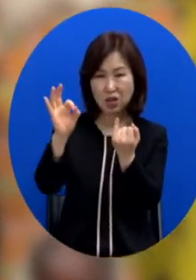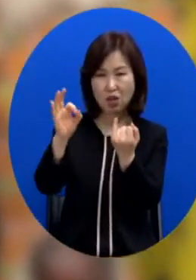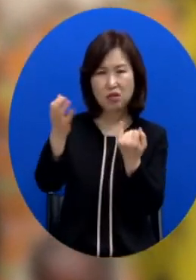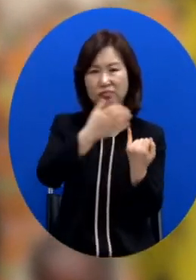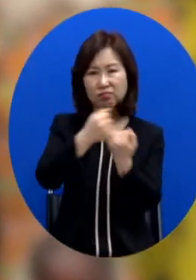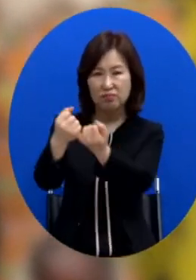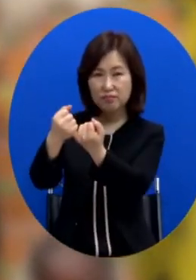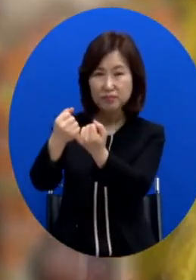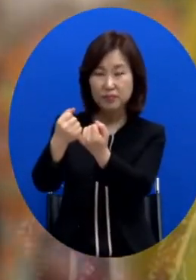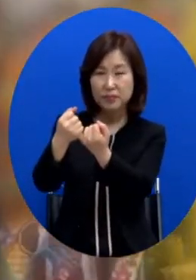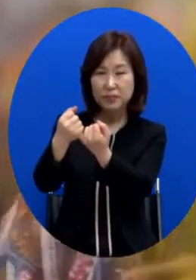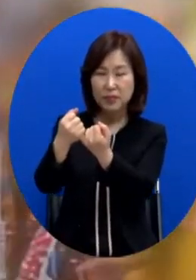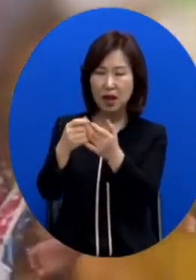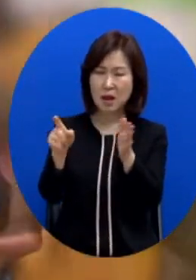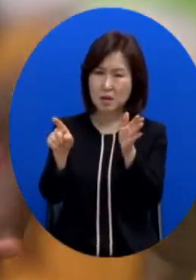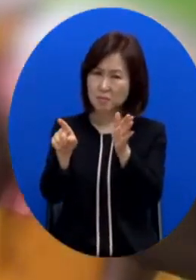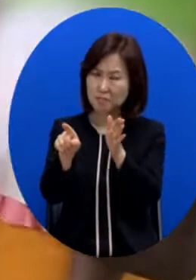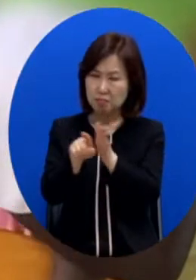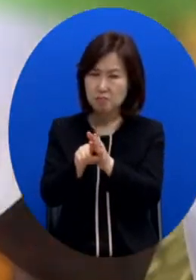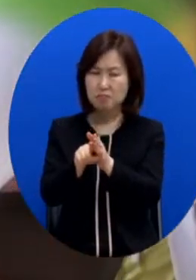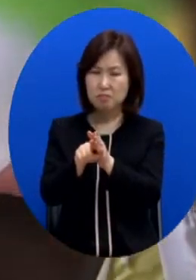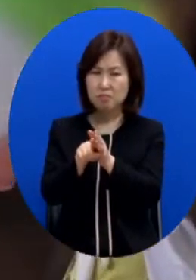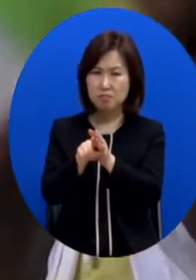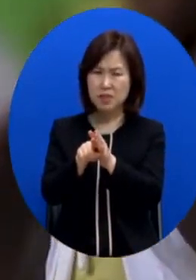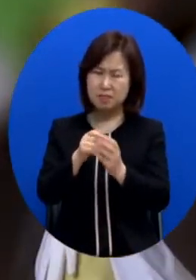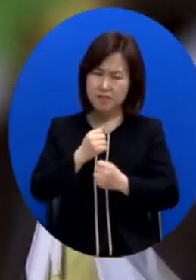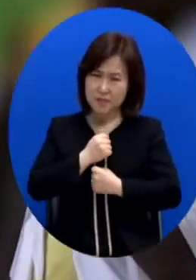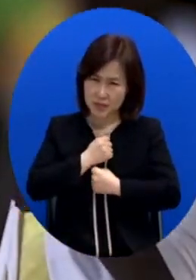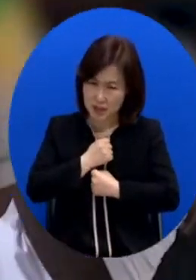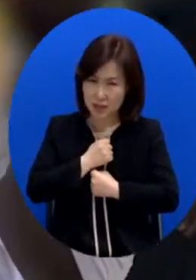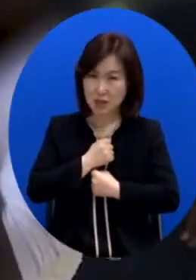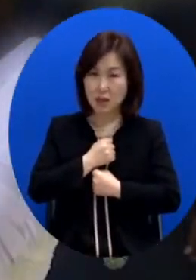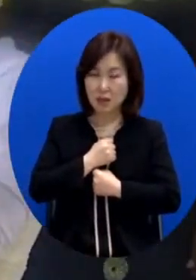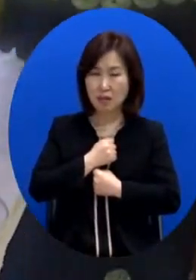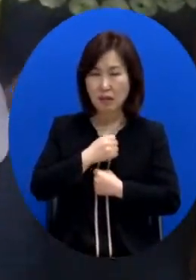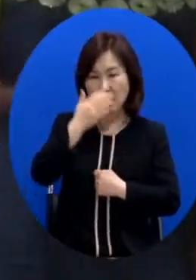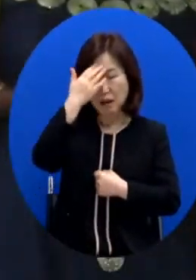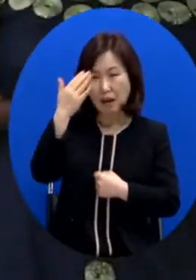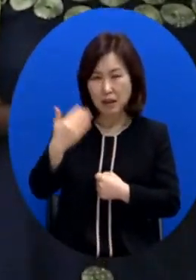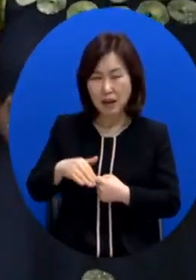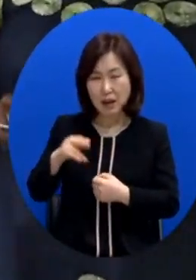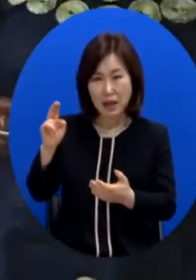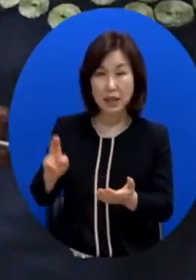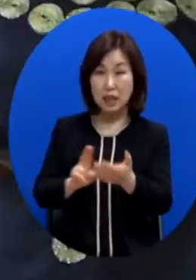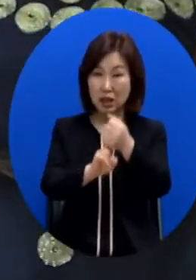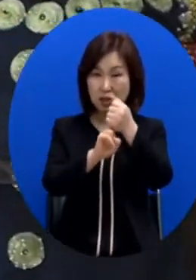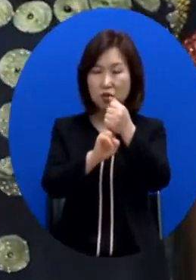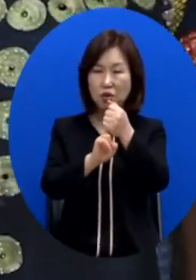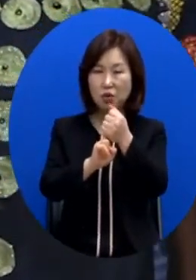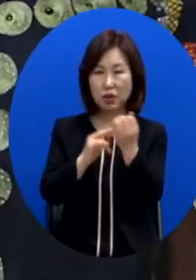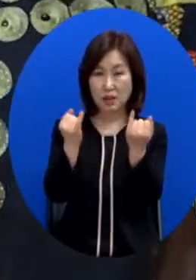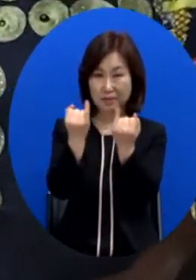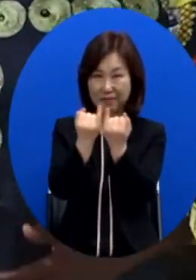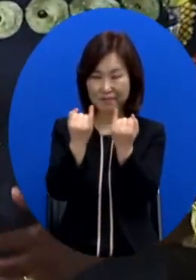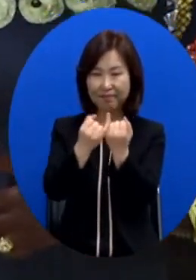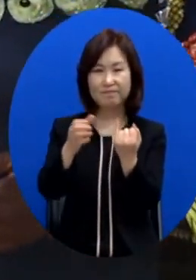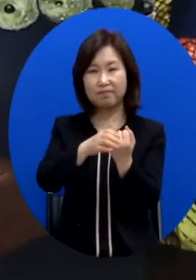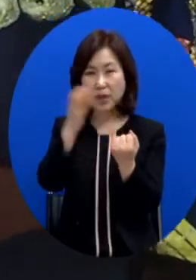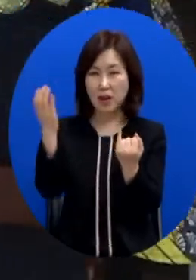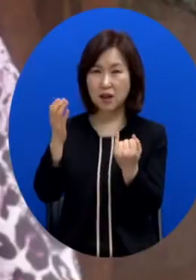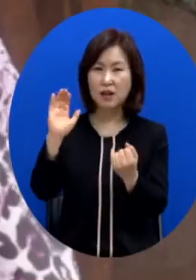했습니다. 믿음을 저버리지 않았음에도 불구하고 8개월이 지나 기적적으로 이 여성들은